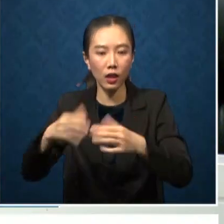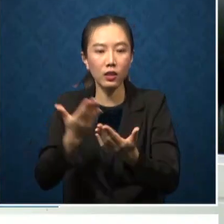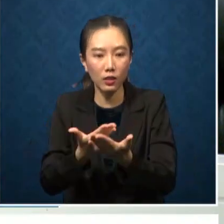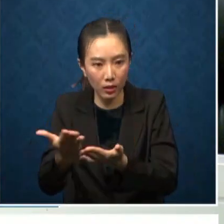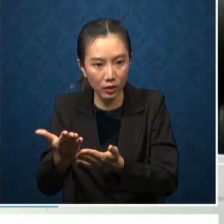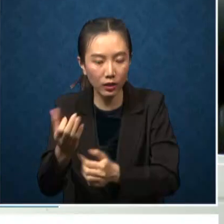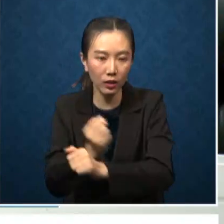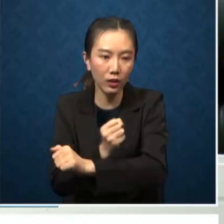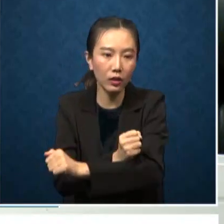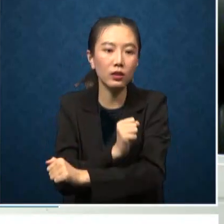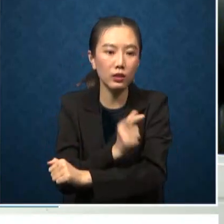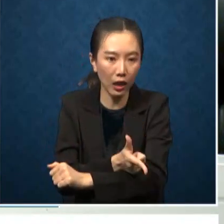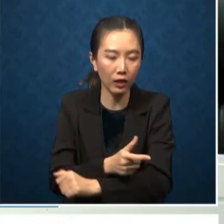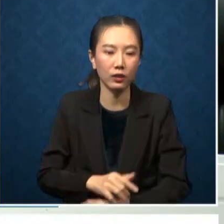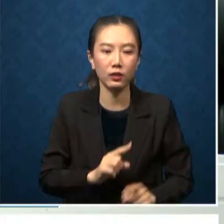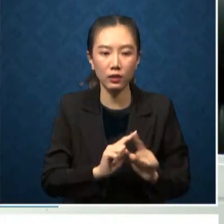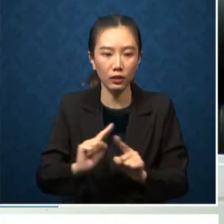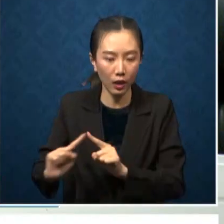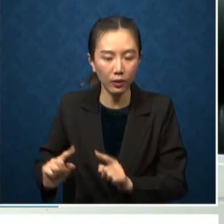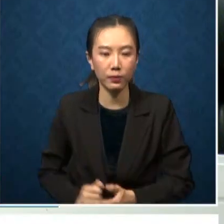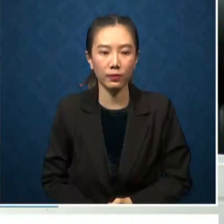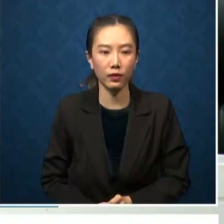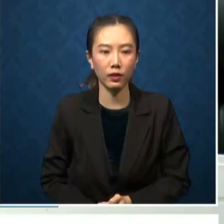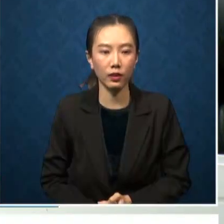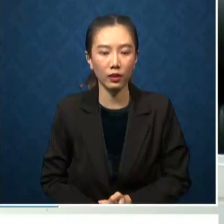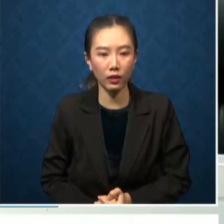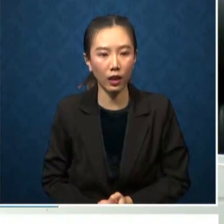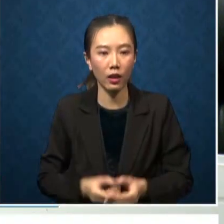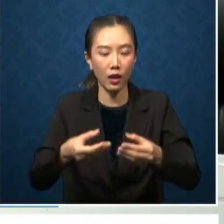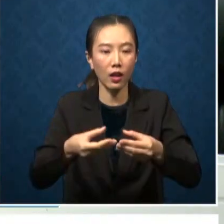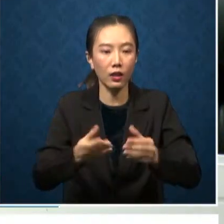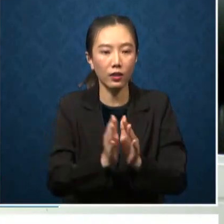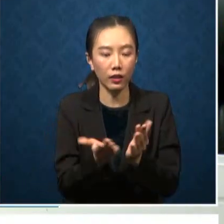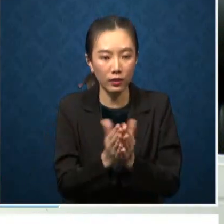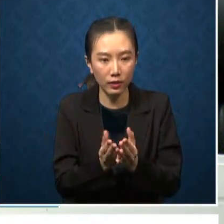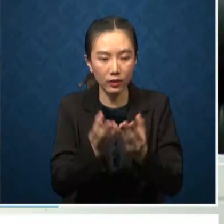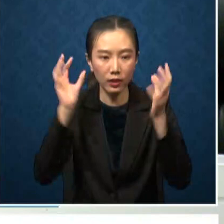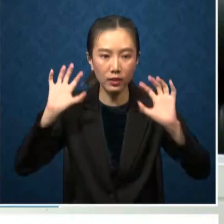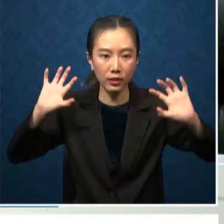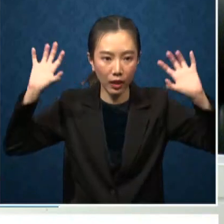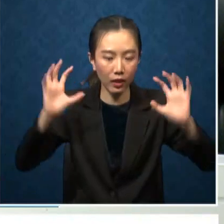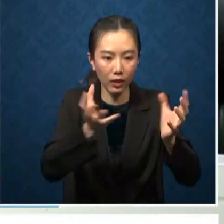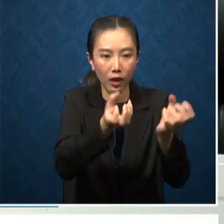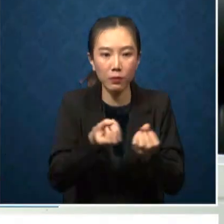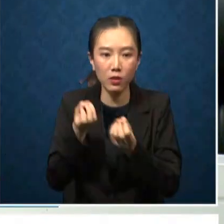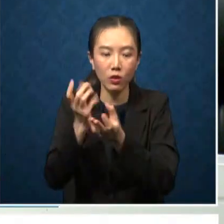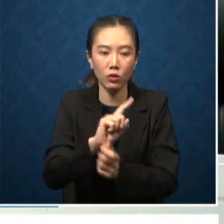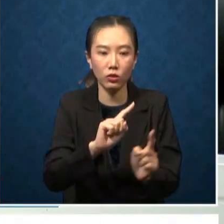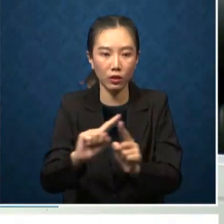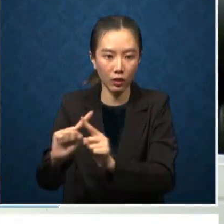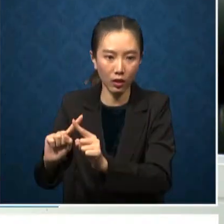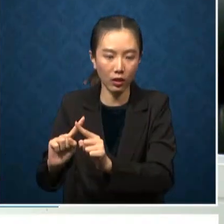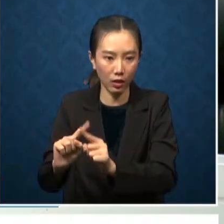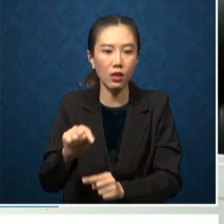วยปรับปรุงนะคะระเบียบให้นะคะการรับส่งหนังสือราชการและการปฏิบัติราชการอิเล็กทรอนิกส์นะคะเหล่านี้ทำให้การ